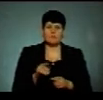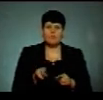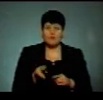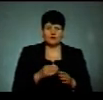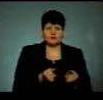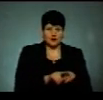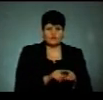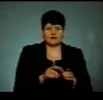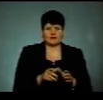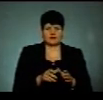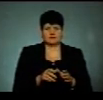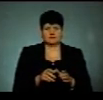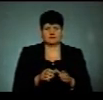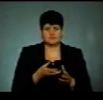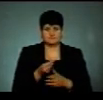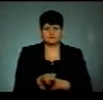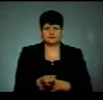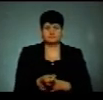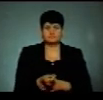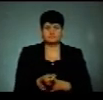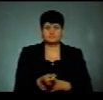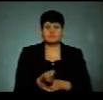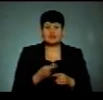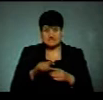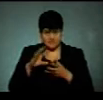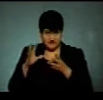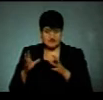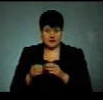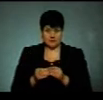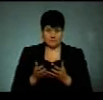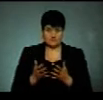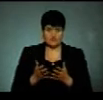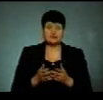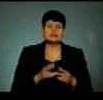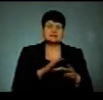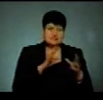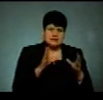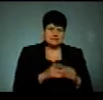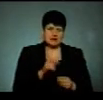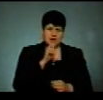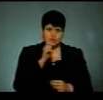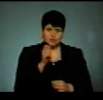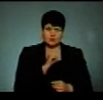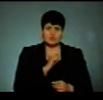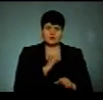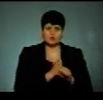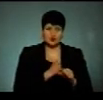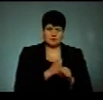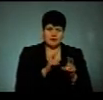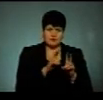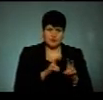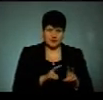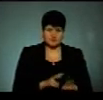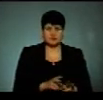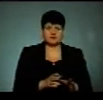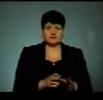аналогічних категоріях споживачів. Це загальновизначена вартість? Це загальноукраїнська зроблена аналітика,